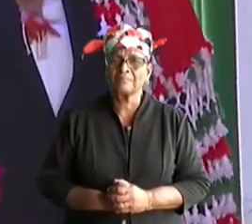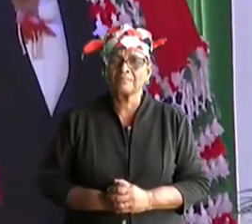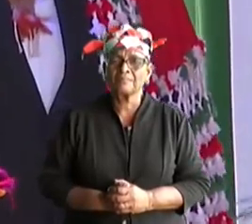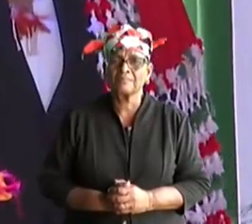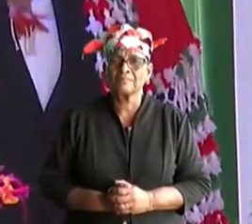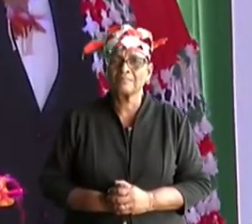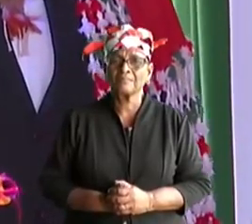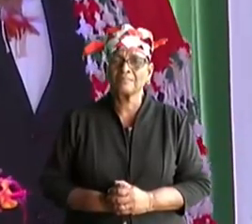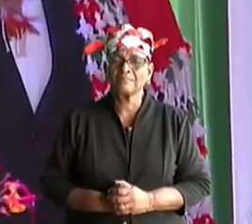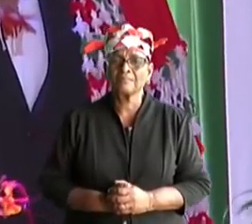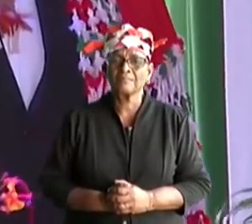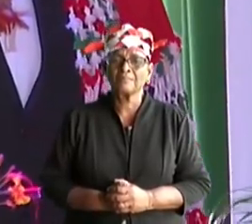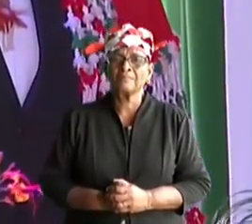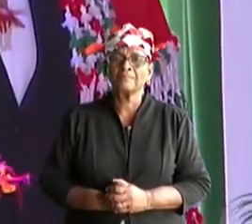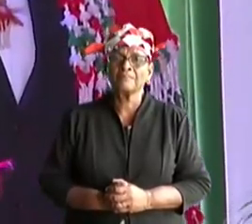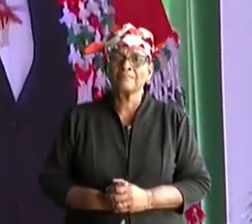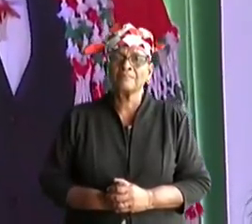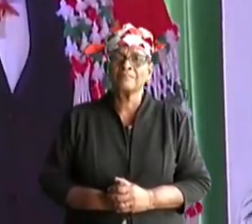Mother Earth,